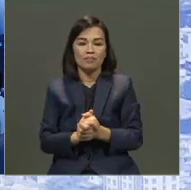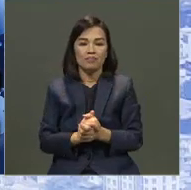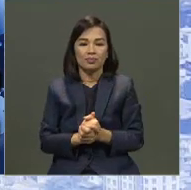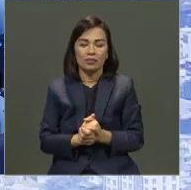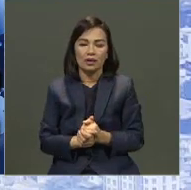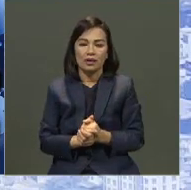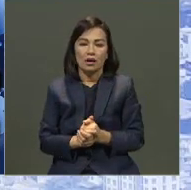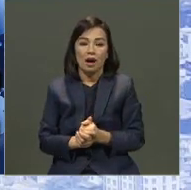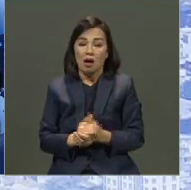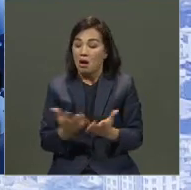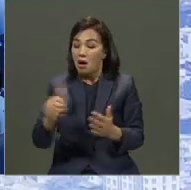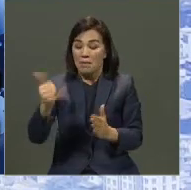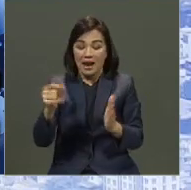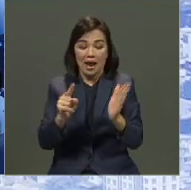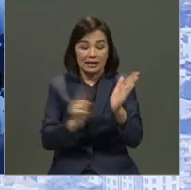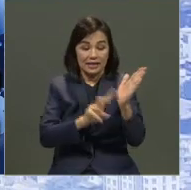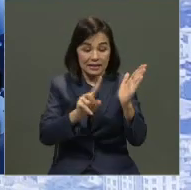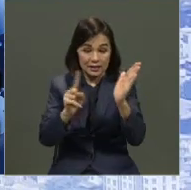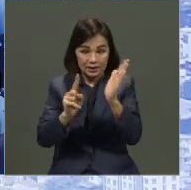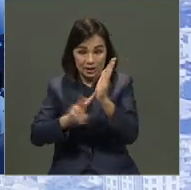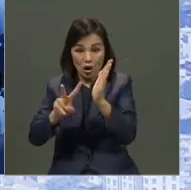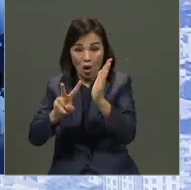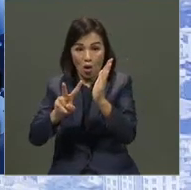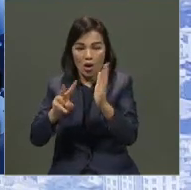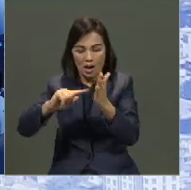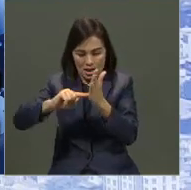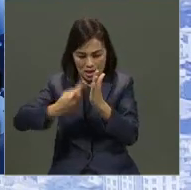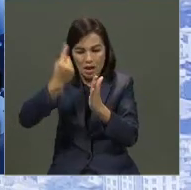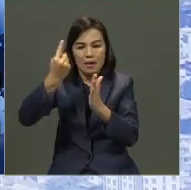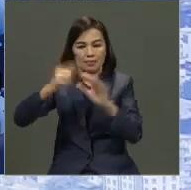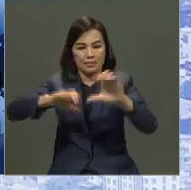ข้อนี้แล้วรึยังแน่นแออัดไหมมีที่ล้างมือไหมมีที่ที่ให้เรียกว่าอะไรอ่ะอ่าเรื่องของอากาศถ่ายเทไหมอะไรต่างๆเหล่านี้ซึ่งท่านสามารถที่จะวางแผนจัดการดำเนินการได้ตั้งแต่เดี๋ยวนี้จะเปิดเมื่อไหร่ก็ไม่รู้ครับแต่ผมก็เชื่อว่าสักวันหนึ่งท่านได้เปิดแน่นอนแต่วันนี้ท่านต้องเปลี่ยนแปลงชีวิตร้านค้ากระบวนการอ่านแล้วก็ทุกๆอย่างเพื่อเตรียมให้พร้อมวันที่เปิดขึ้นมาเพื่อให้ใครมาตรวจท่านก็ผ่านเสมอเพราะฉะนั้นไม่ต้องเกิดขึ้นในวันที่เป็นระยะ3แต่วันนี้ที่ระยะ 2ท่านก็เริ่มต้นได้ฝากทุกท่านด้วยครับ